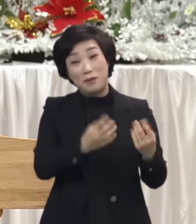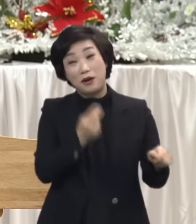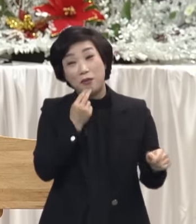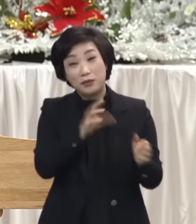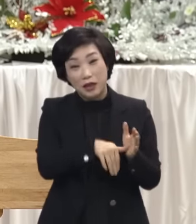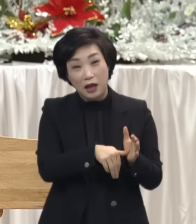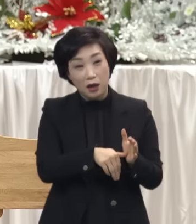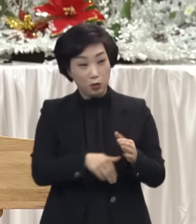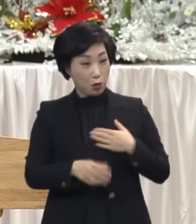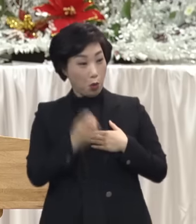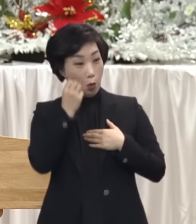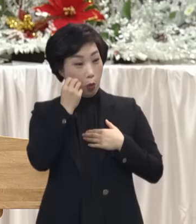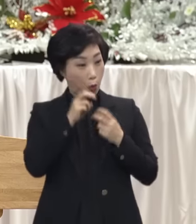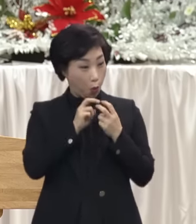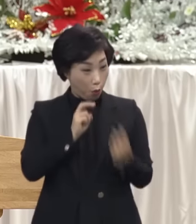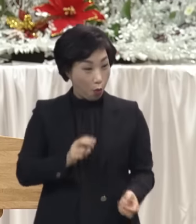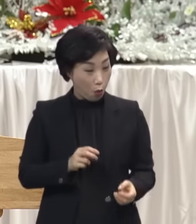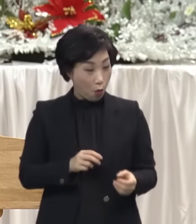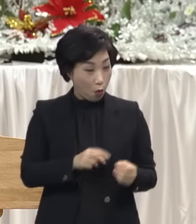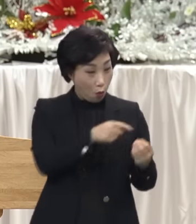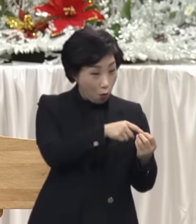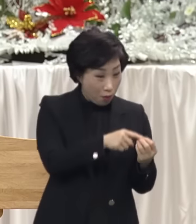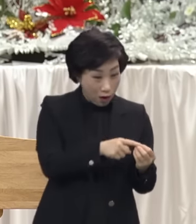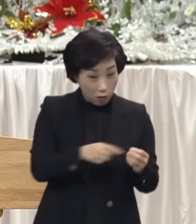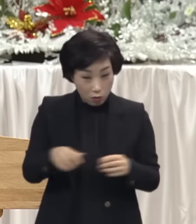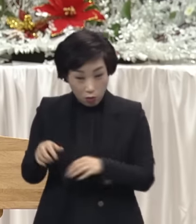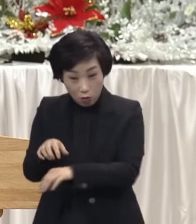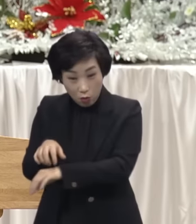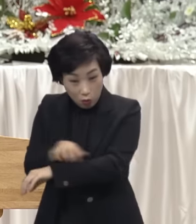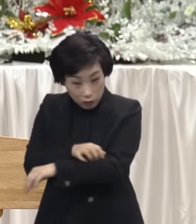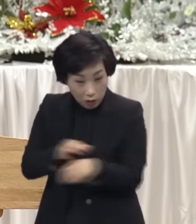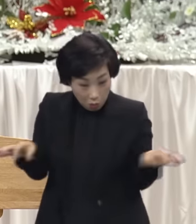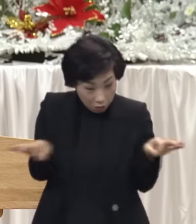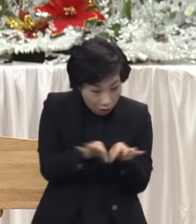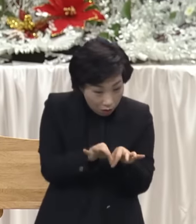호박에다 접붙여서 오이를 딴다? 어?